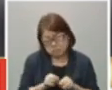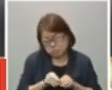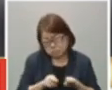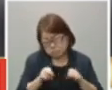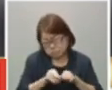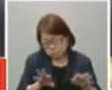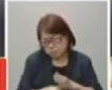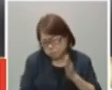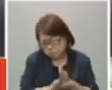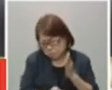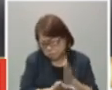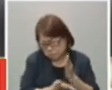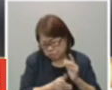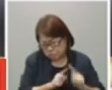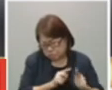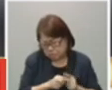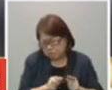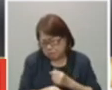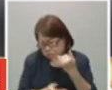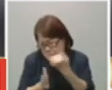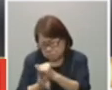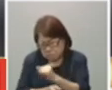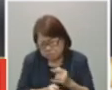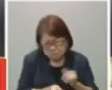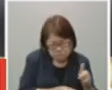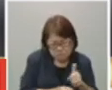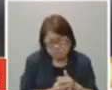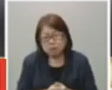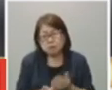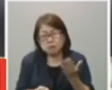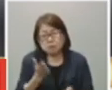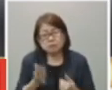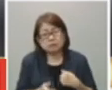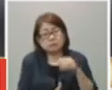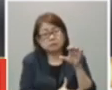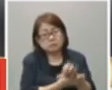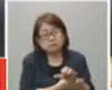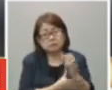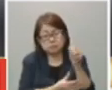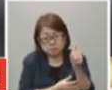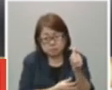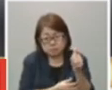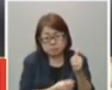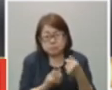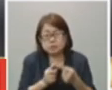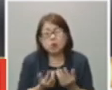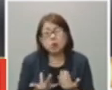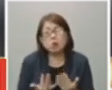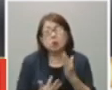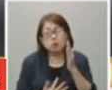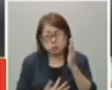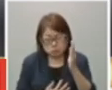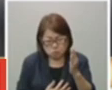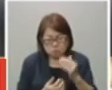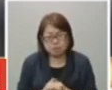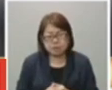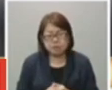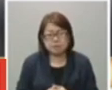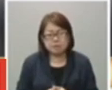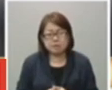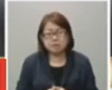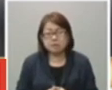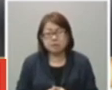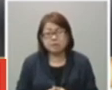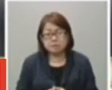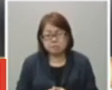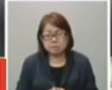ท่านจะบังคับใจเขาอย่างไรก็แล้วแต่ท่านคอยดูนะครับการเมืองแบบเอกรั